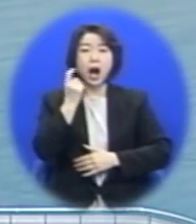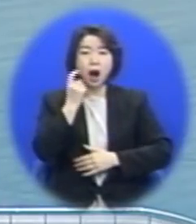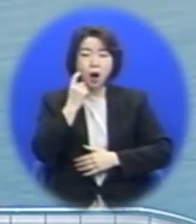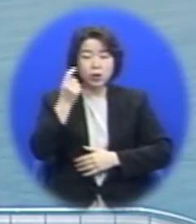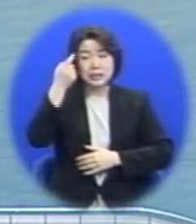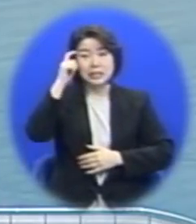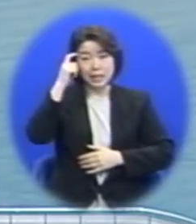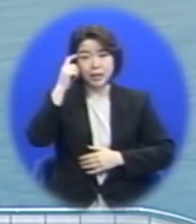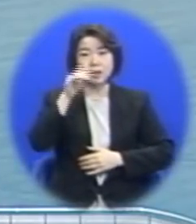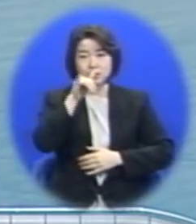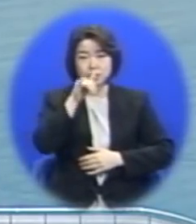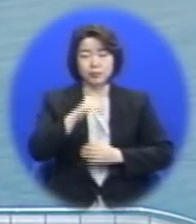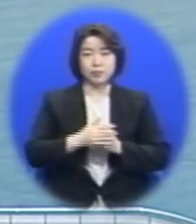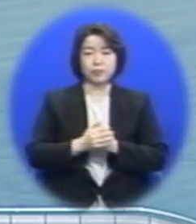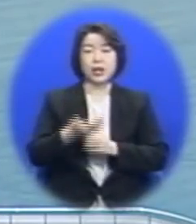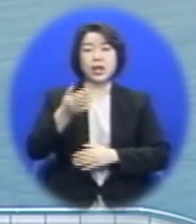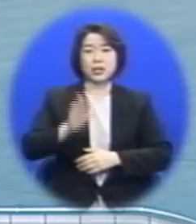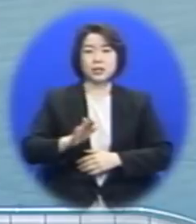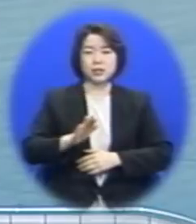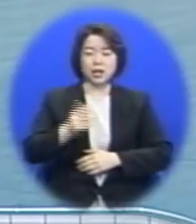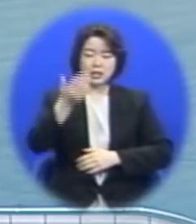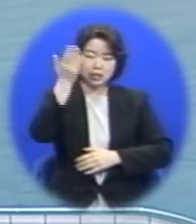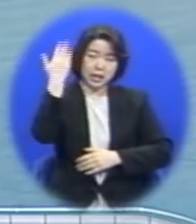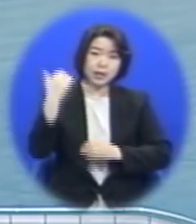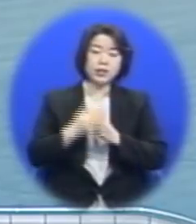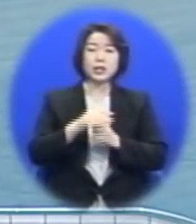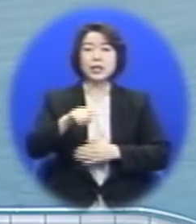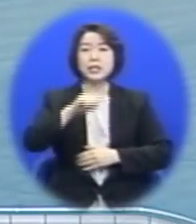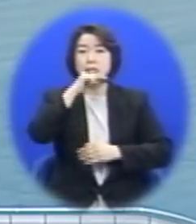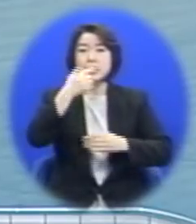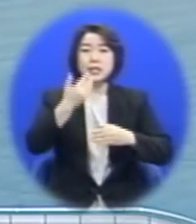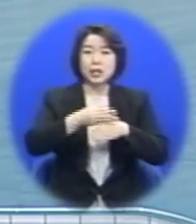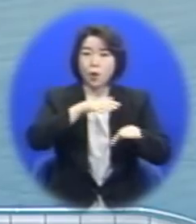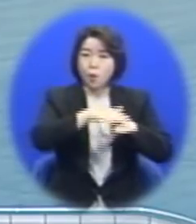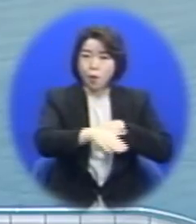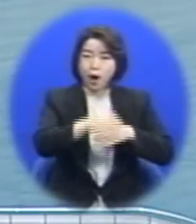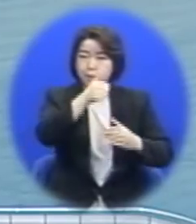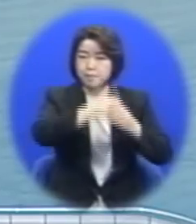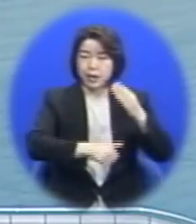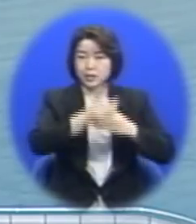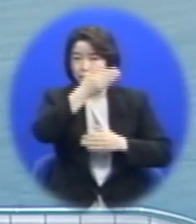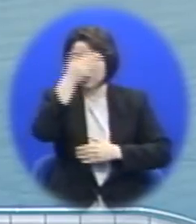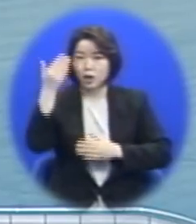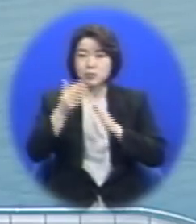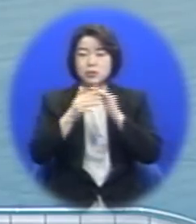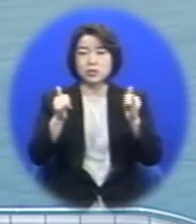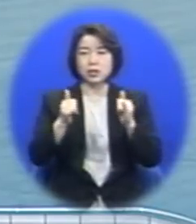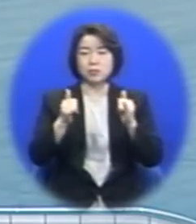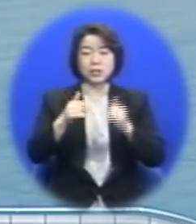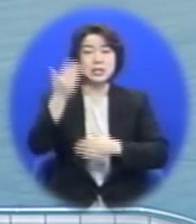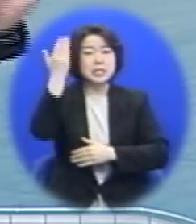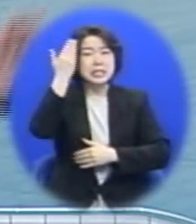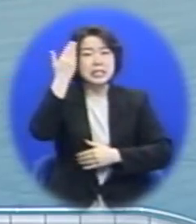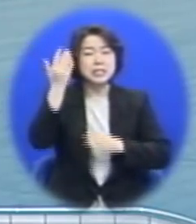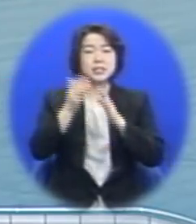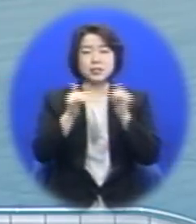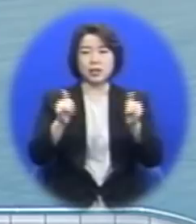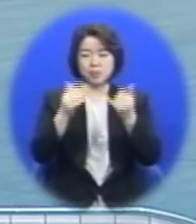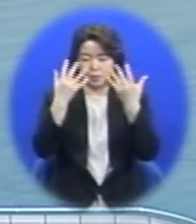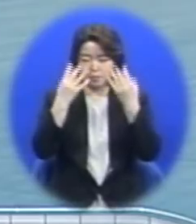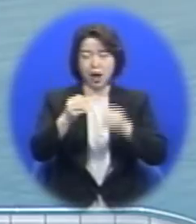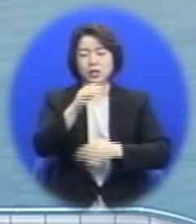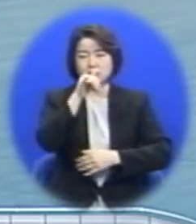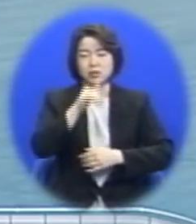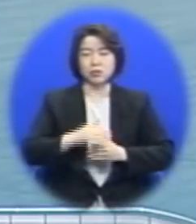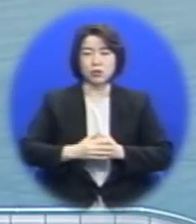이데올로기죠. 그런데 한때는 이 공산주의에 이렇게 빠진 청년들이, 지성인들이 수도 없이